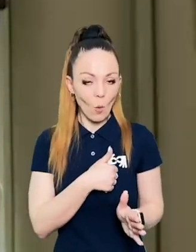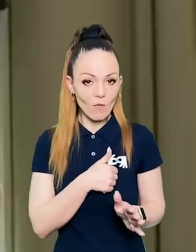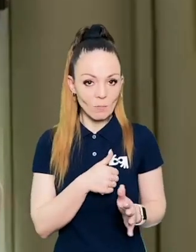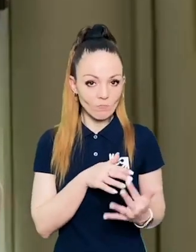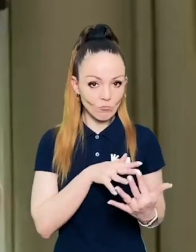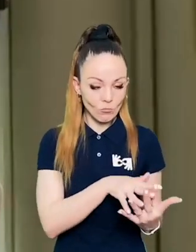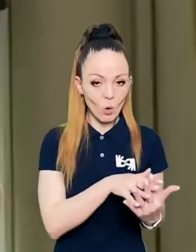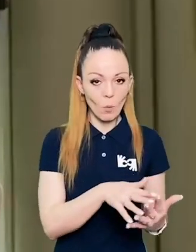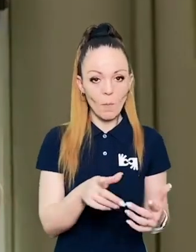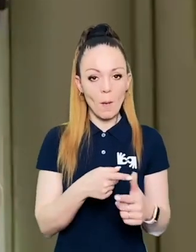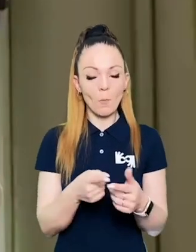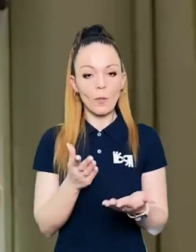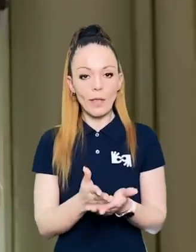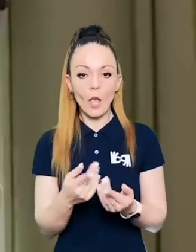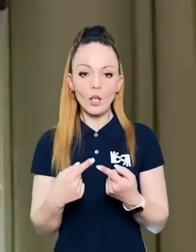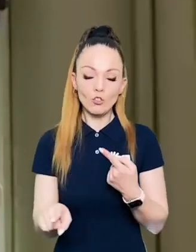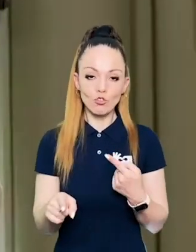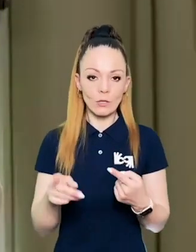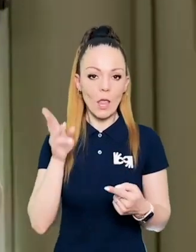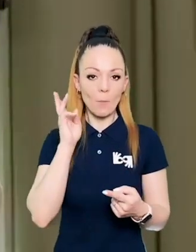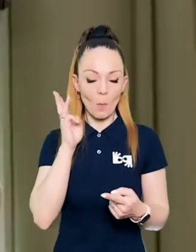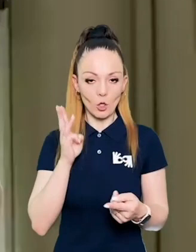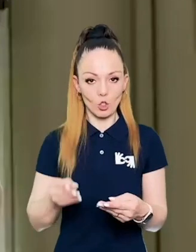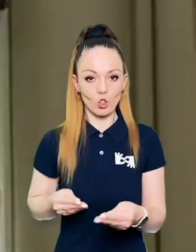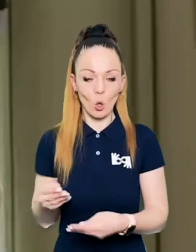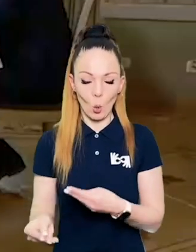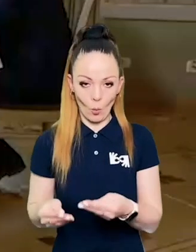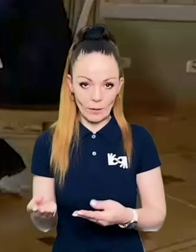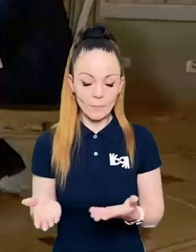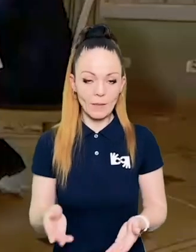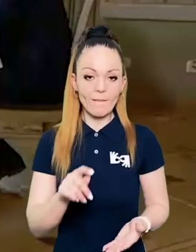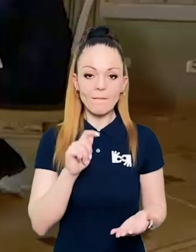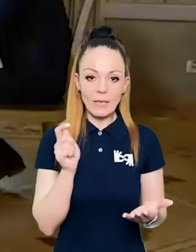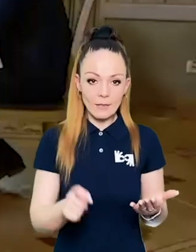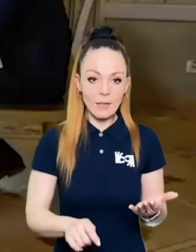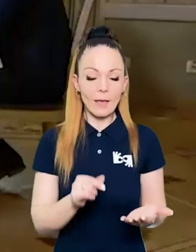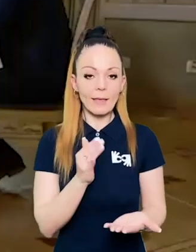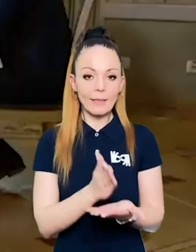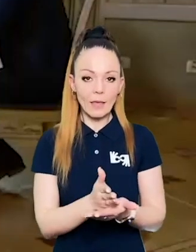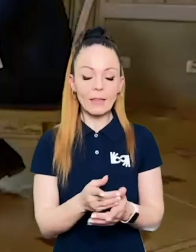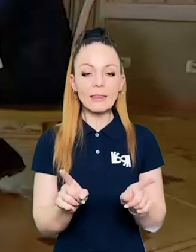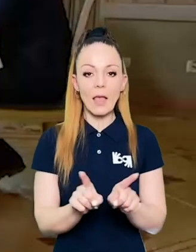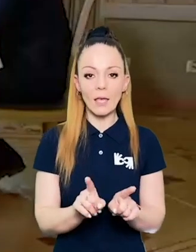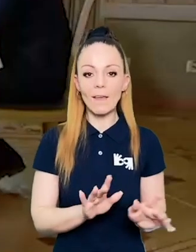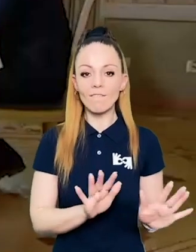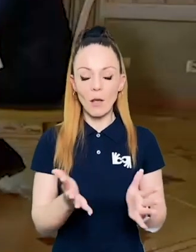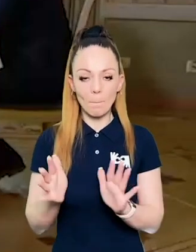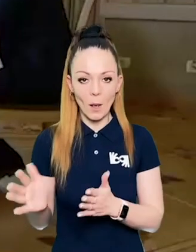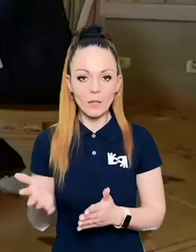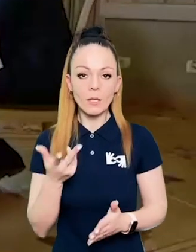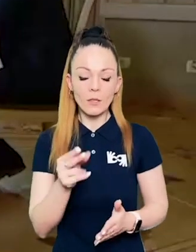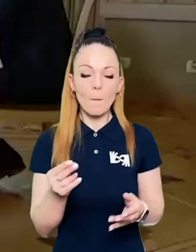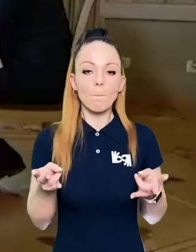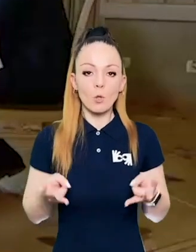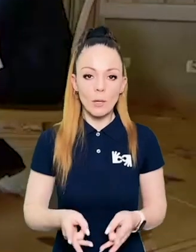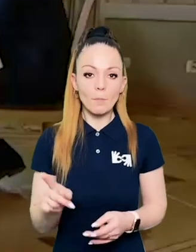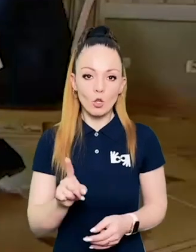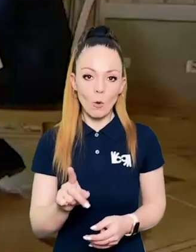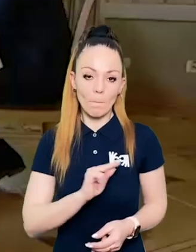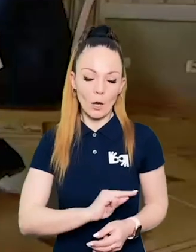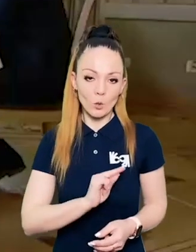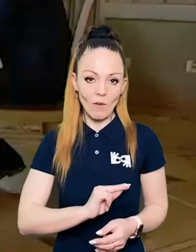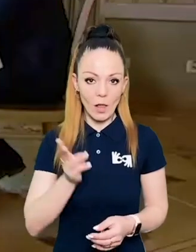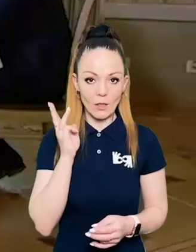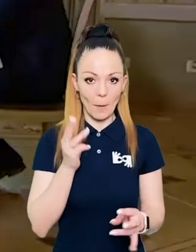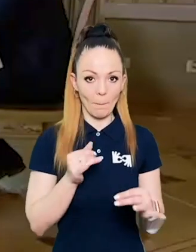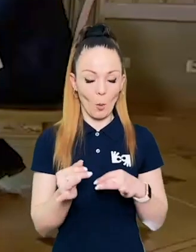тільки військовим шляхом, або є ті чи інші дипломатичні кроки. Війна, і тому є такі випадки, де потрібно,